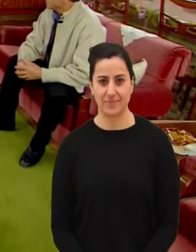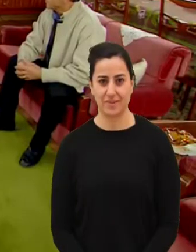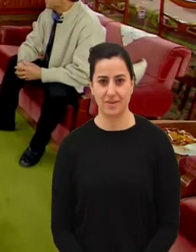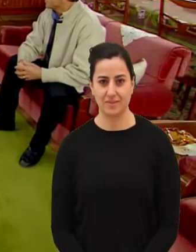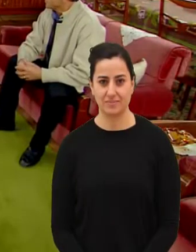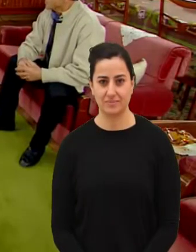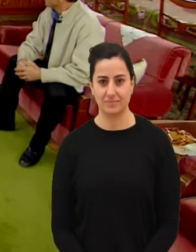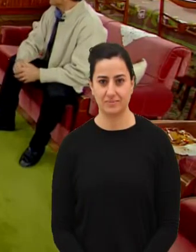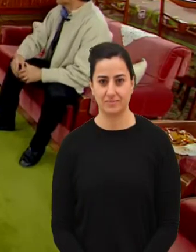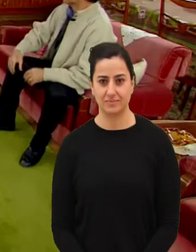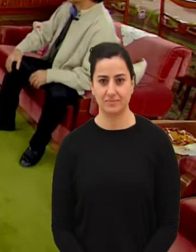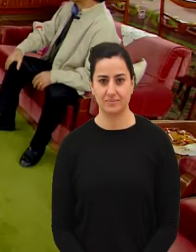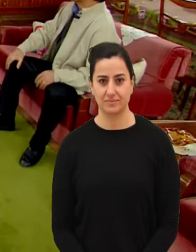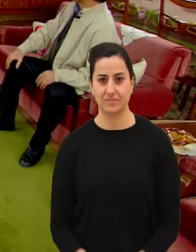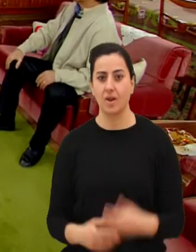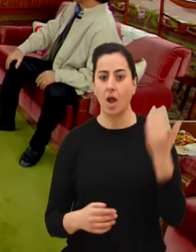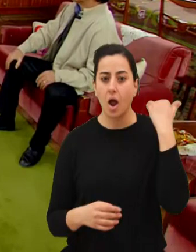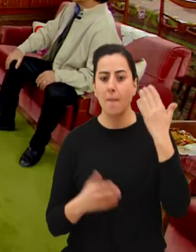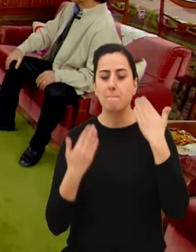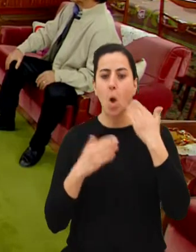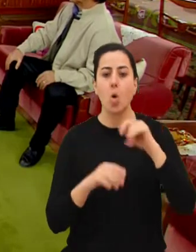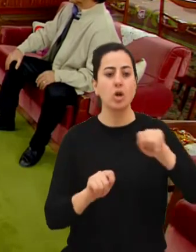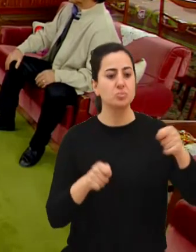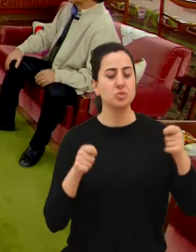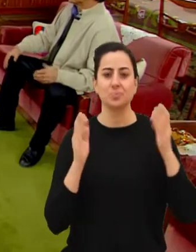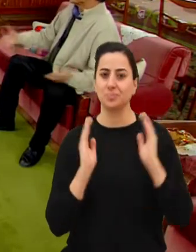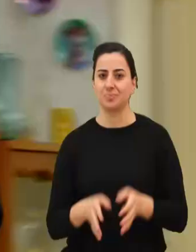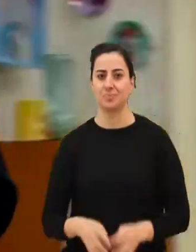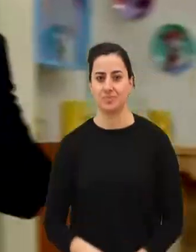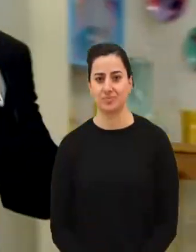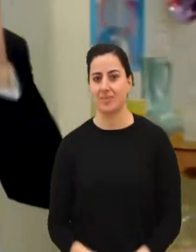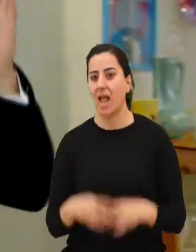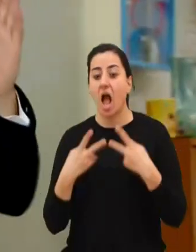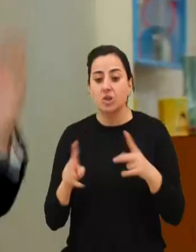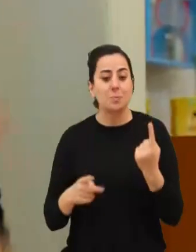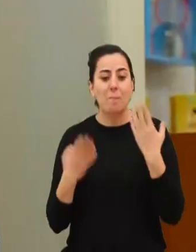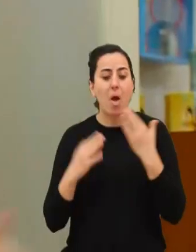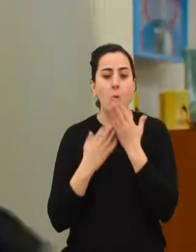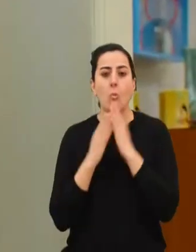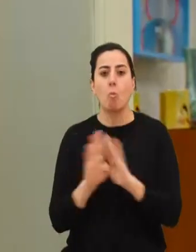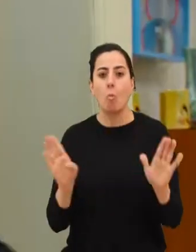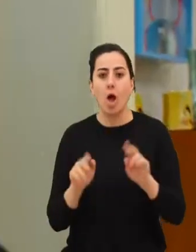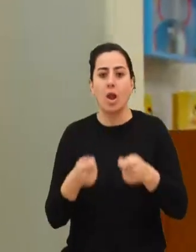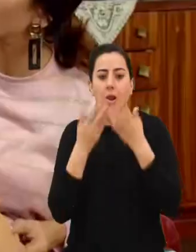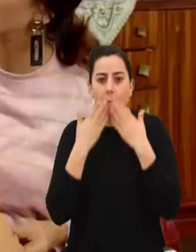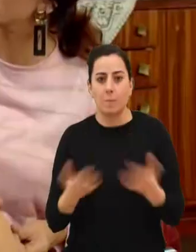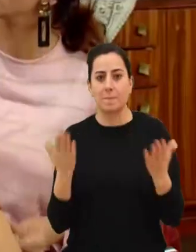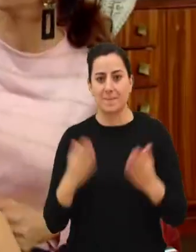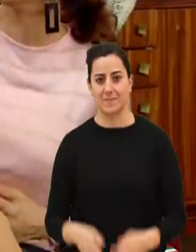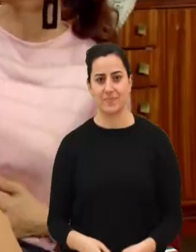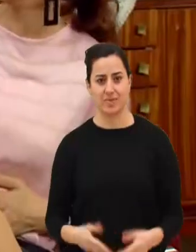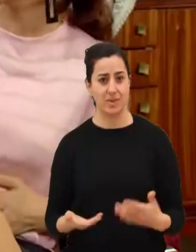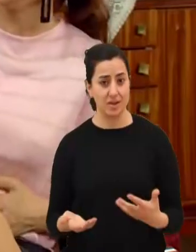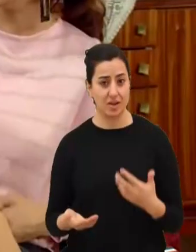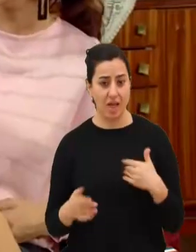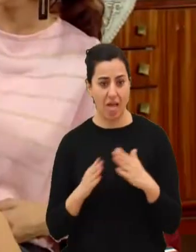Ahmet koridordan salona geldi. Arka taraftaki balkonları da kilitlemiş. Açık balkon yok, anahtarlar da yok. Aa,